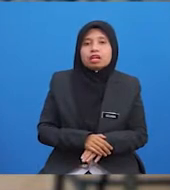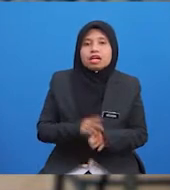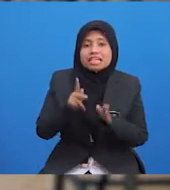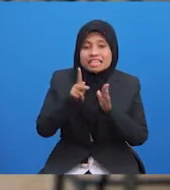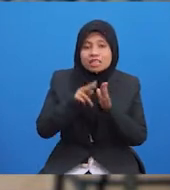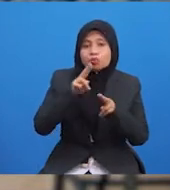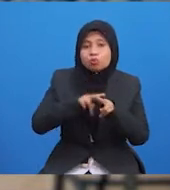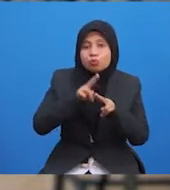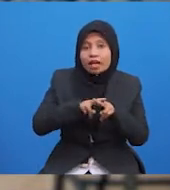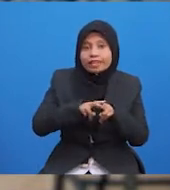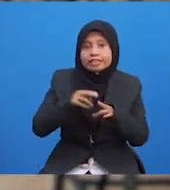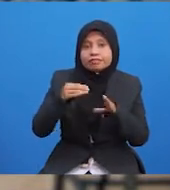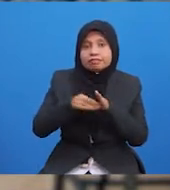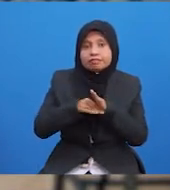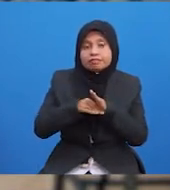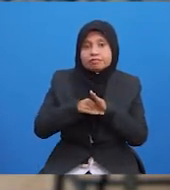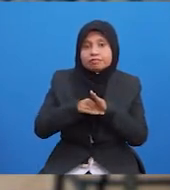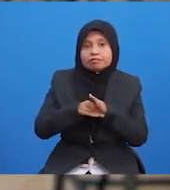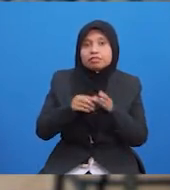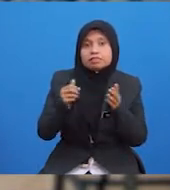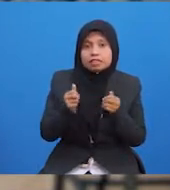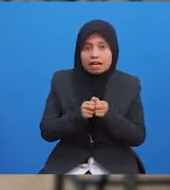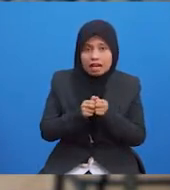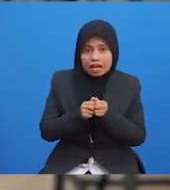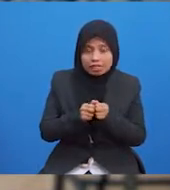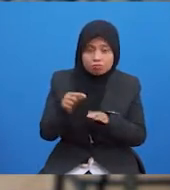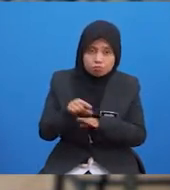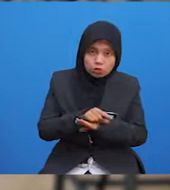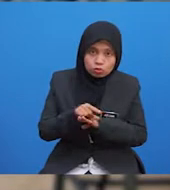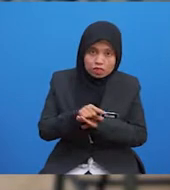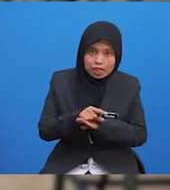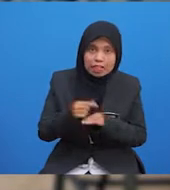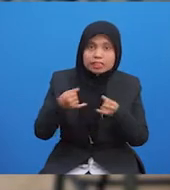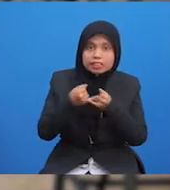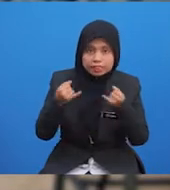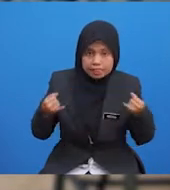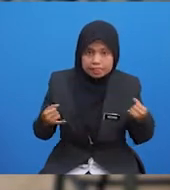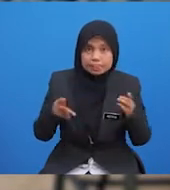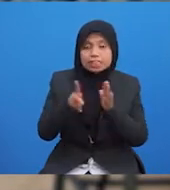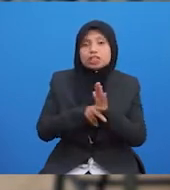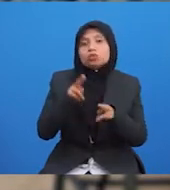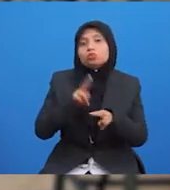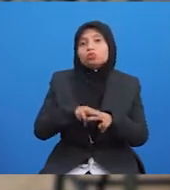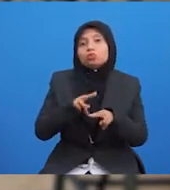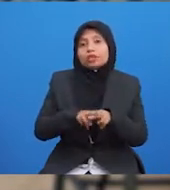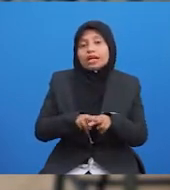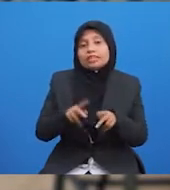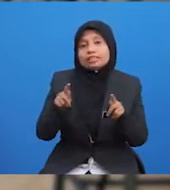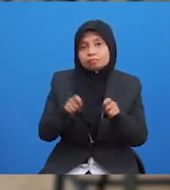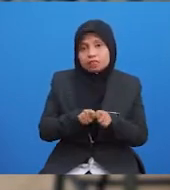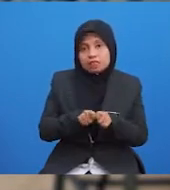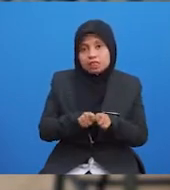Kedudukan sesuatu komponen boleh ditetapkan dengan menggunakan jenis kedudukan